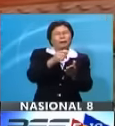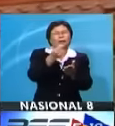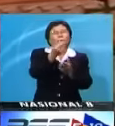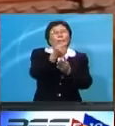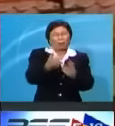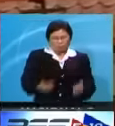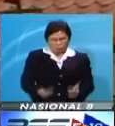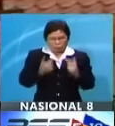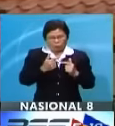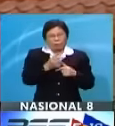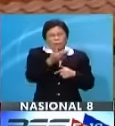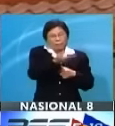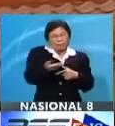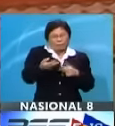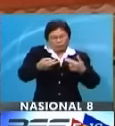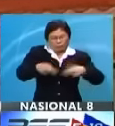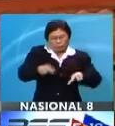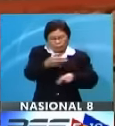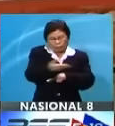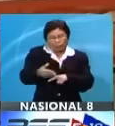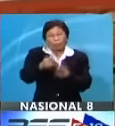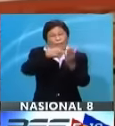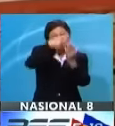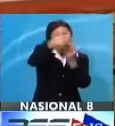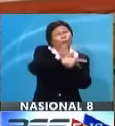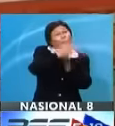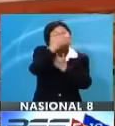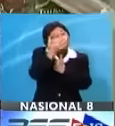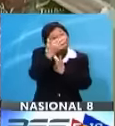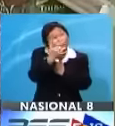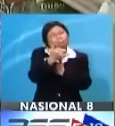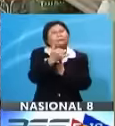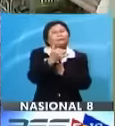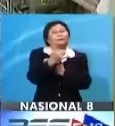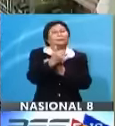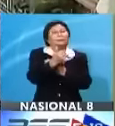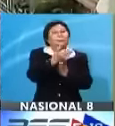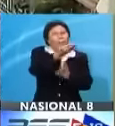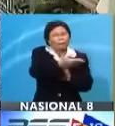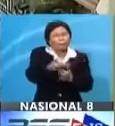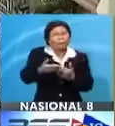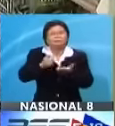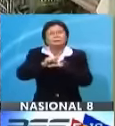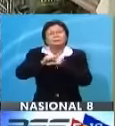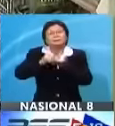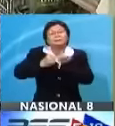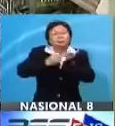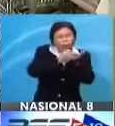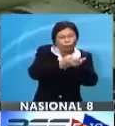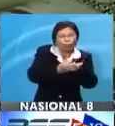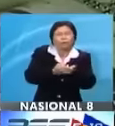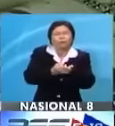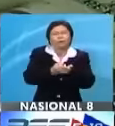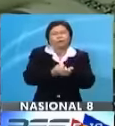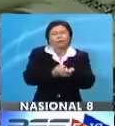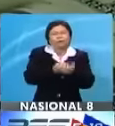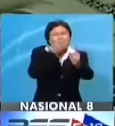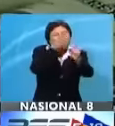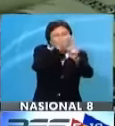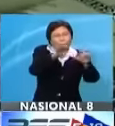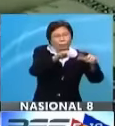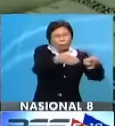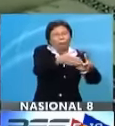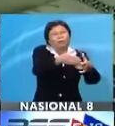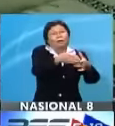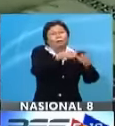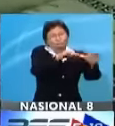harga runcit produk, program ini juga bertujuan memastikan barangan bersubsidi sampai kepada golongan sasar pada